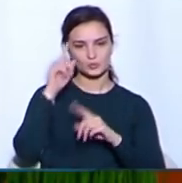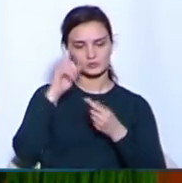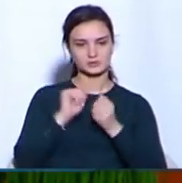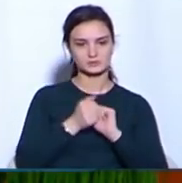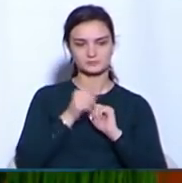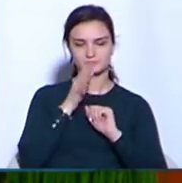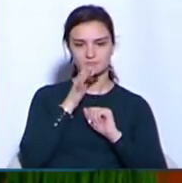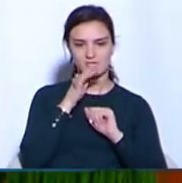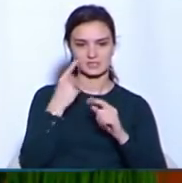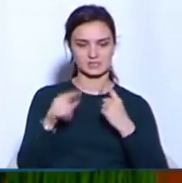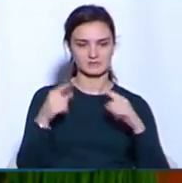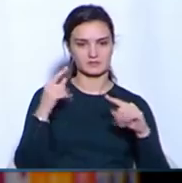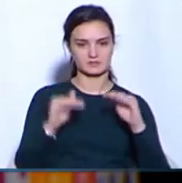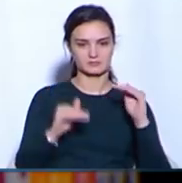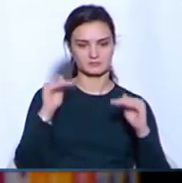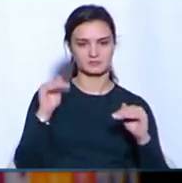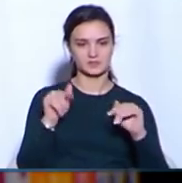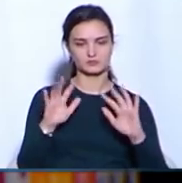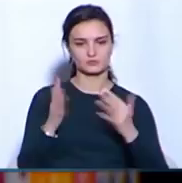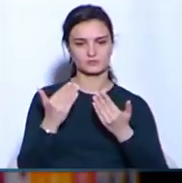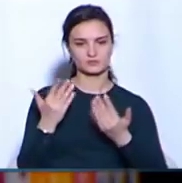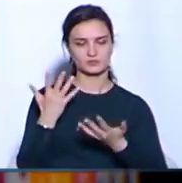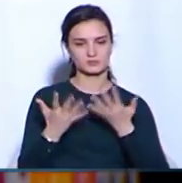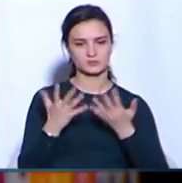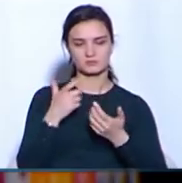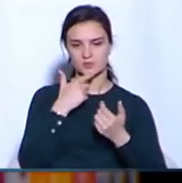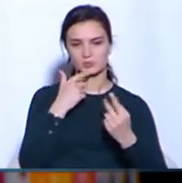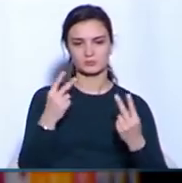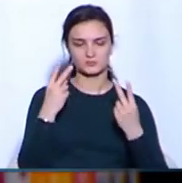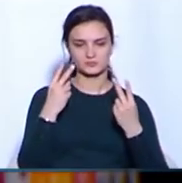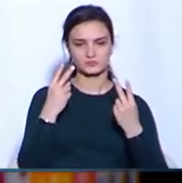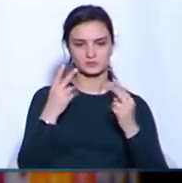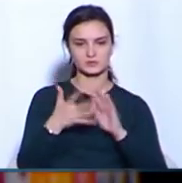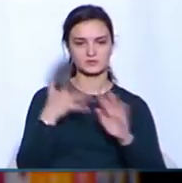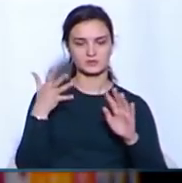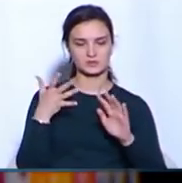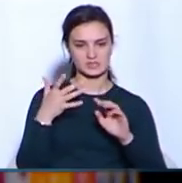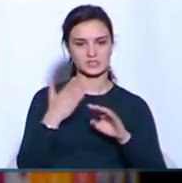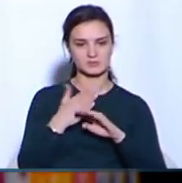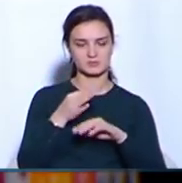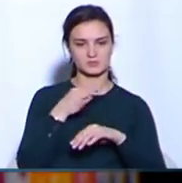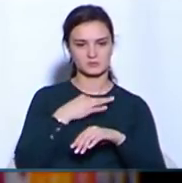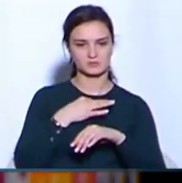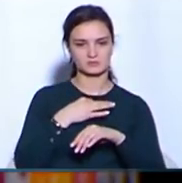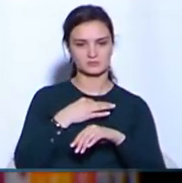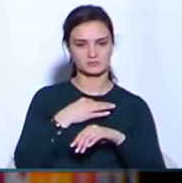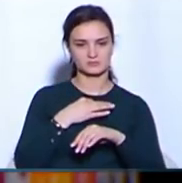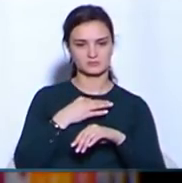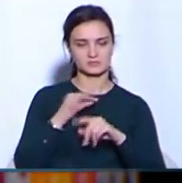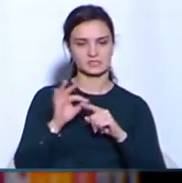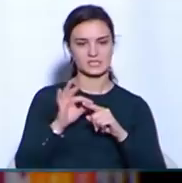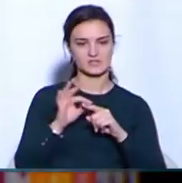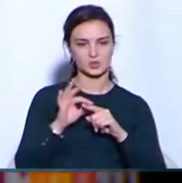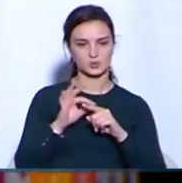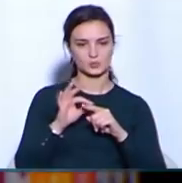განსხვავებული ასაკის ადამიანში ეს ყველაფერი? ამ შემთხვევაში ალბათ მაყურებლისთვისაც თავიდანვე გასაგებია პასუხი, ვინაიდან